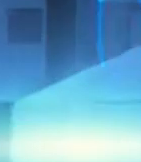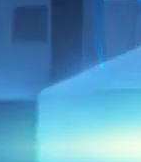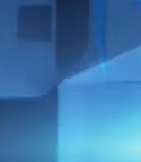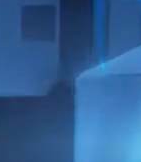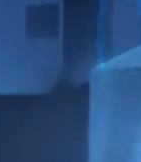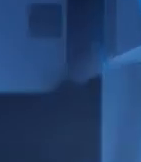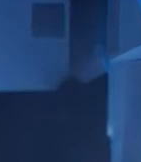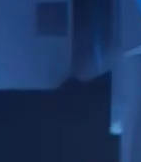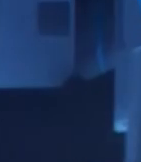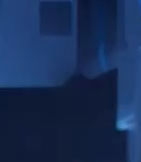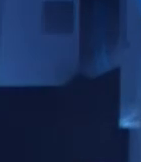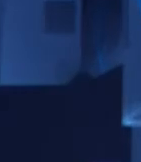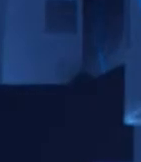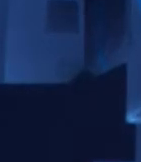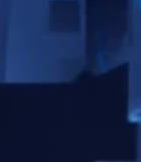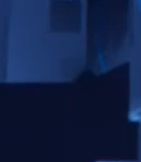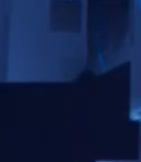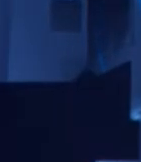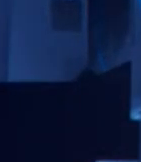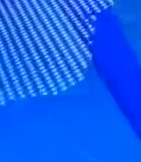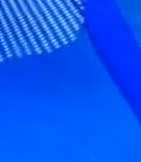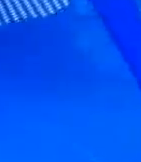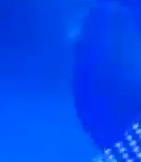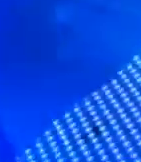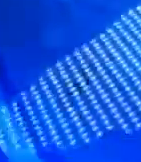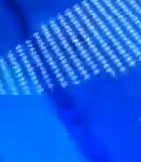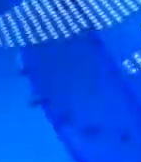Құрманбаев, Жетісу телеарнасы, Панфилов ауданынан.